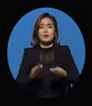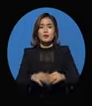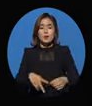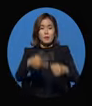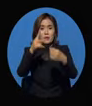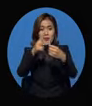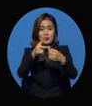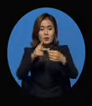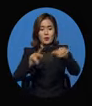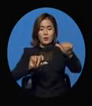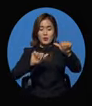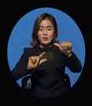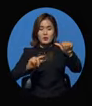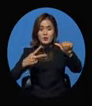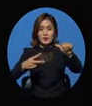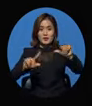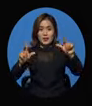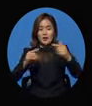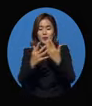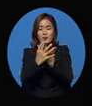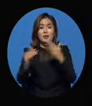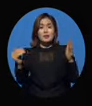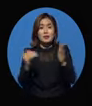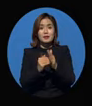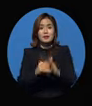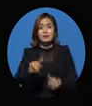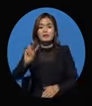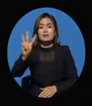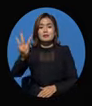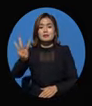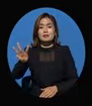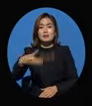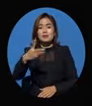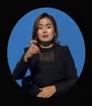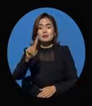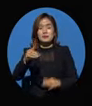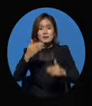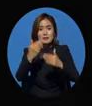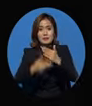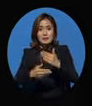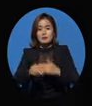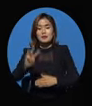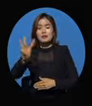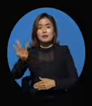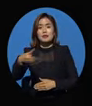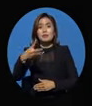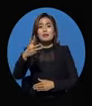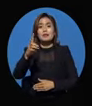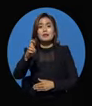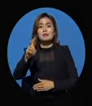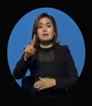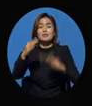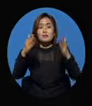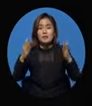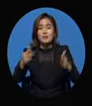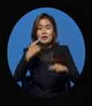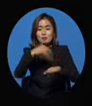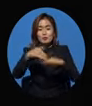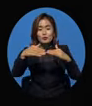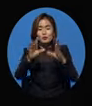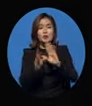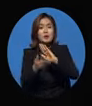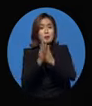2번입니다 5 5월 2일날 전당 대회가 끝나면 311 일이 남았습니다 311 동안 과연 우리 민주당이